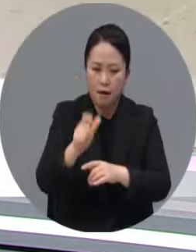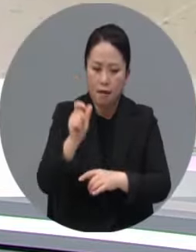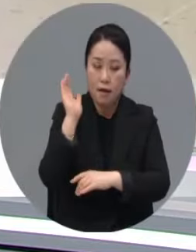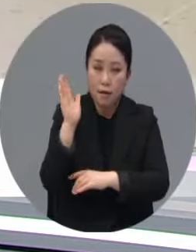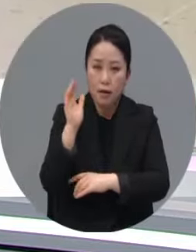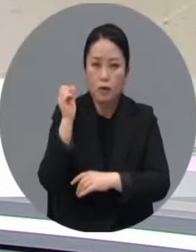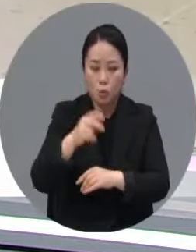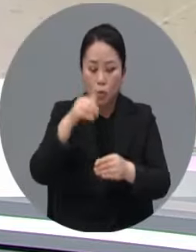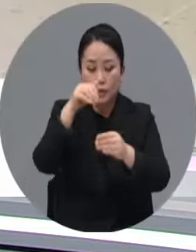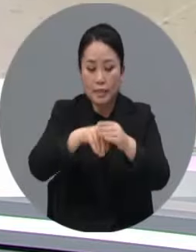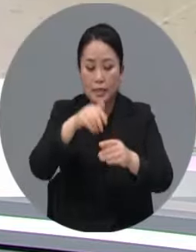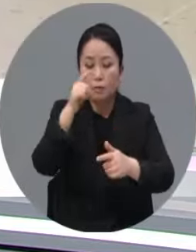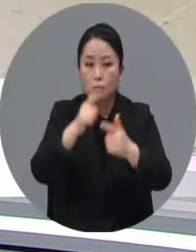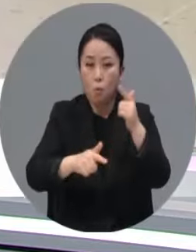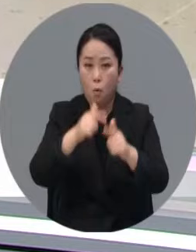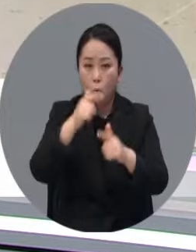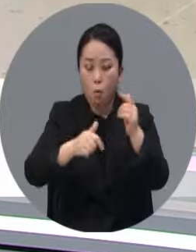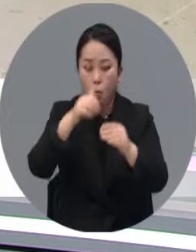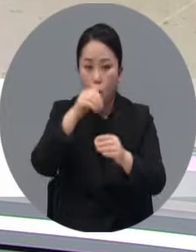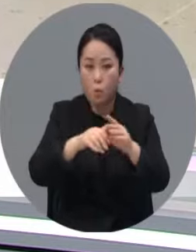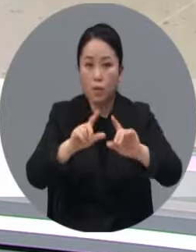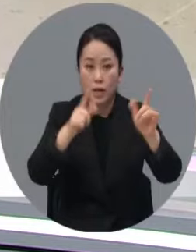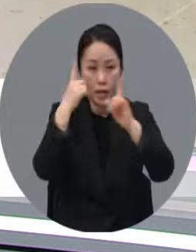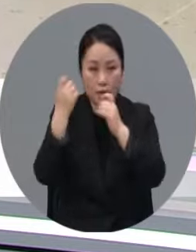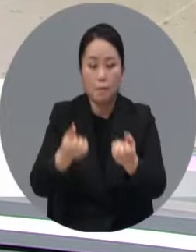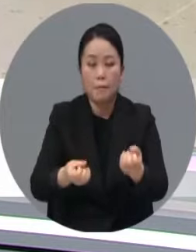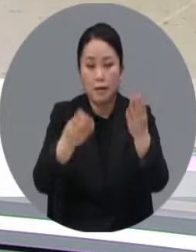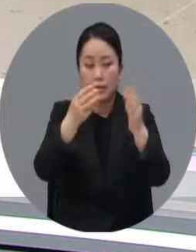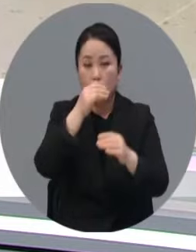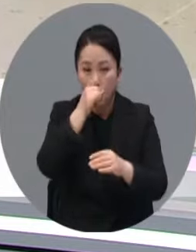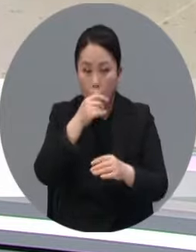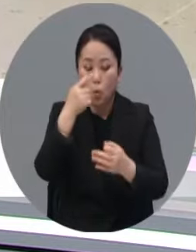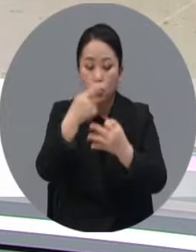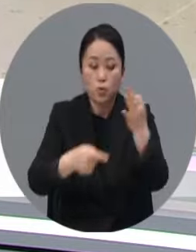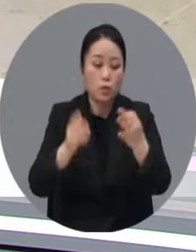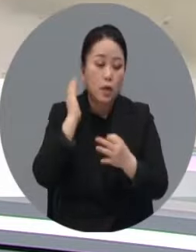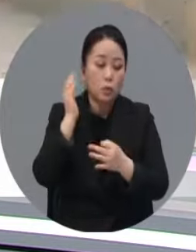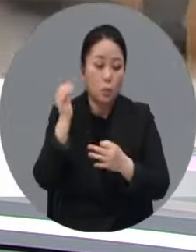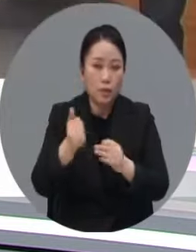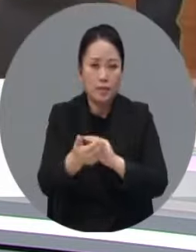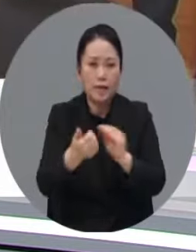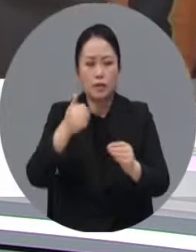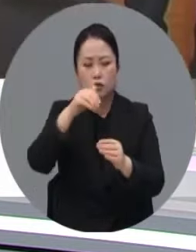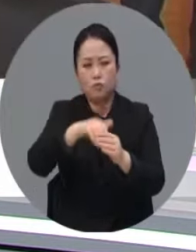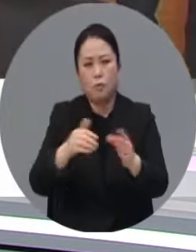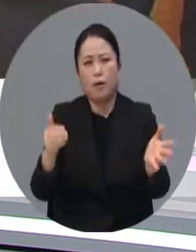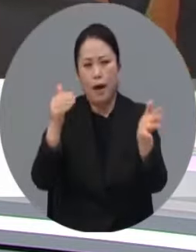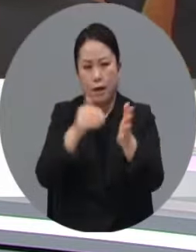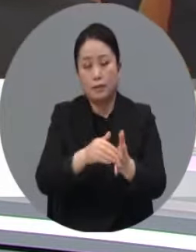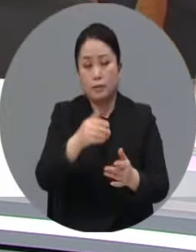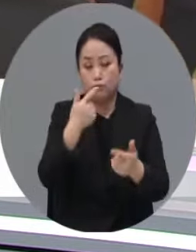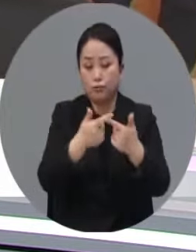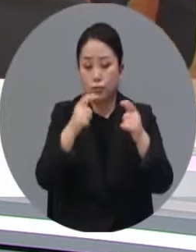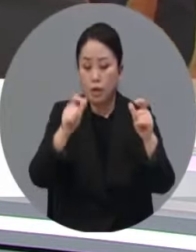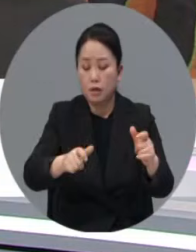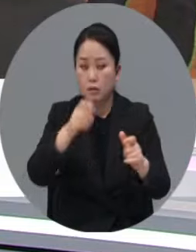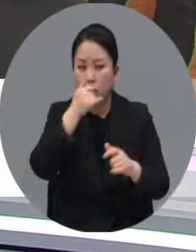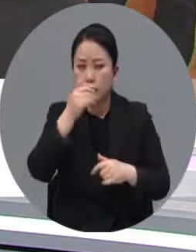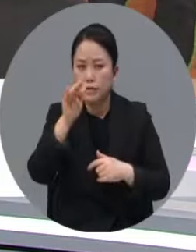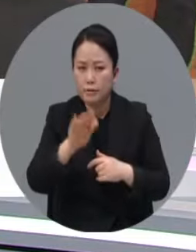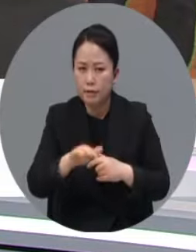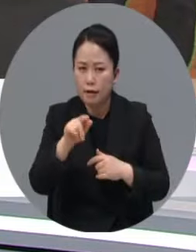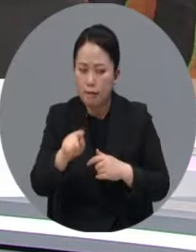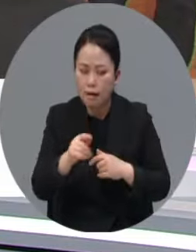참석했습니다. 윤 대통령은 사전투표까지 부산에서 했는데요. 이를 두고 부산 야권과 시민단체는